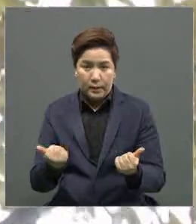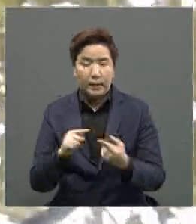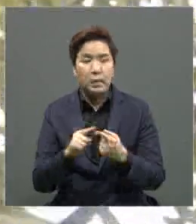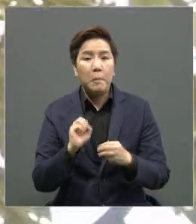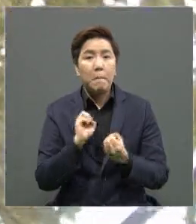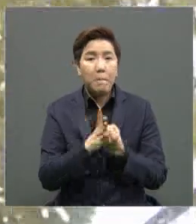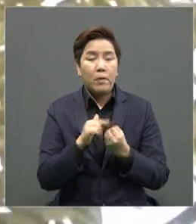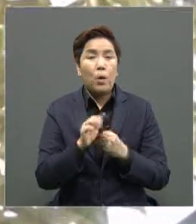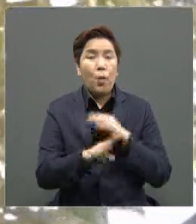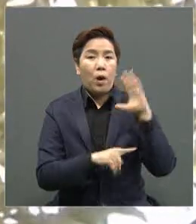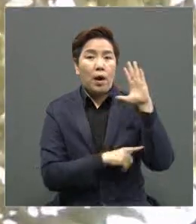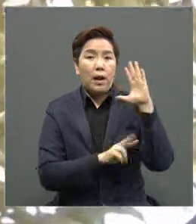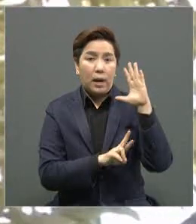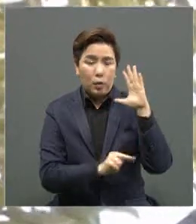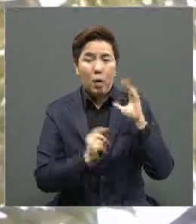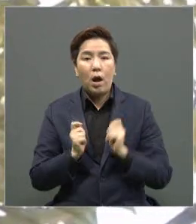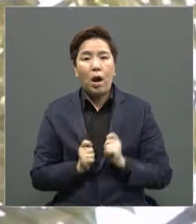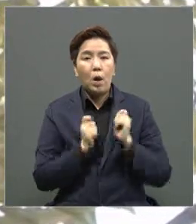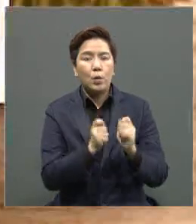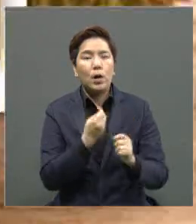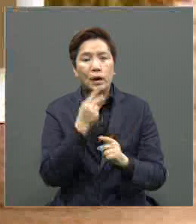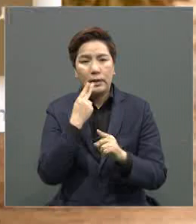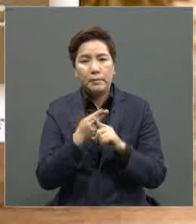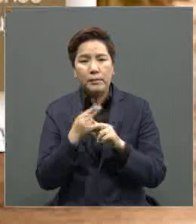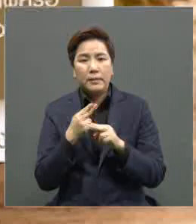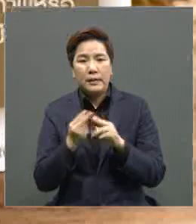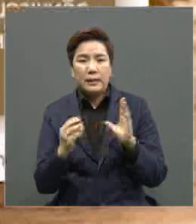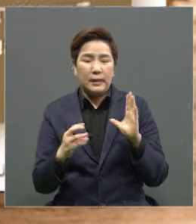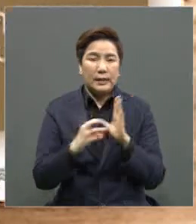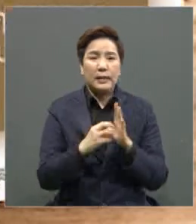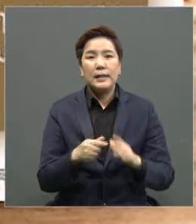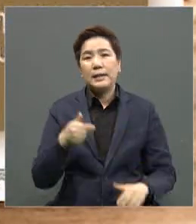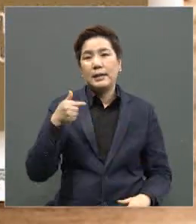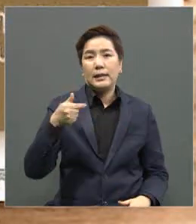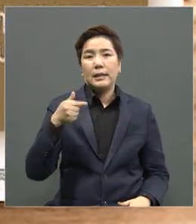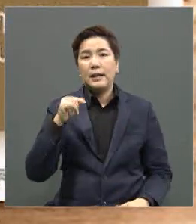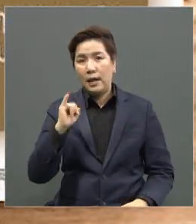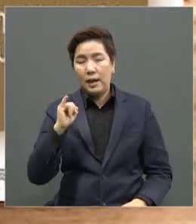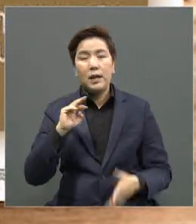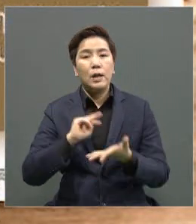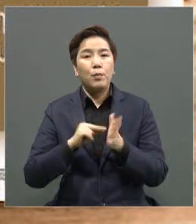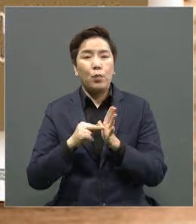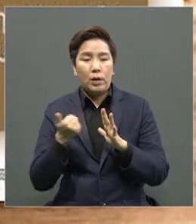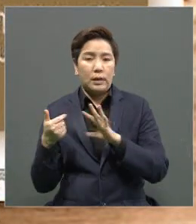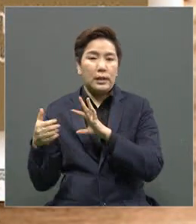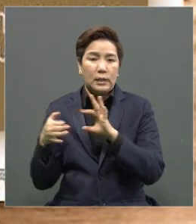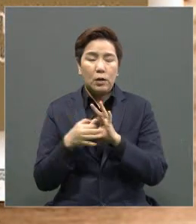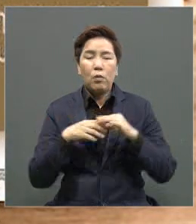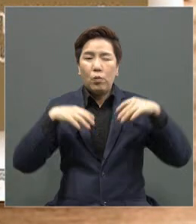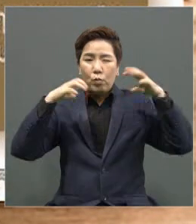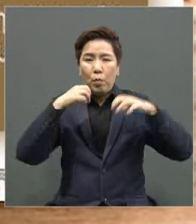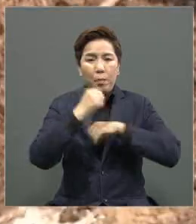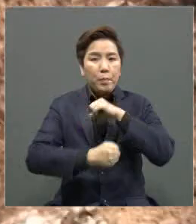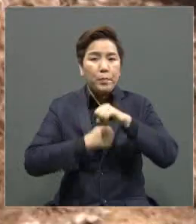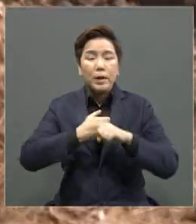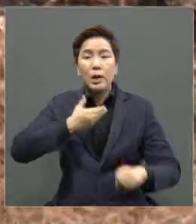ผลไม้ของจังหวัดระนองได้รับอนุญาตให้ใช้ตราสัญลักษณ์ GI เป็นเครื่องยืนยันได้ว่าแม้จังหวัดระนองจะมีฝนตกเกือบตลอดทั้ง